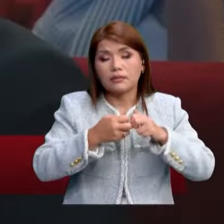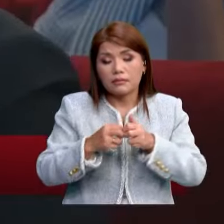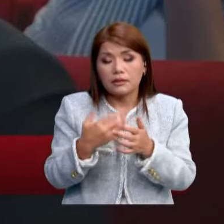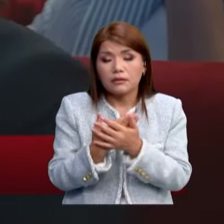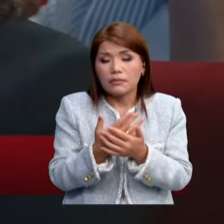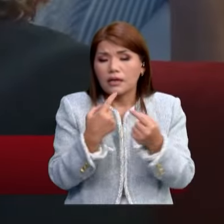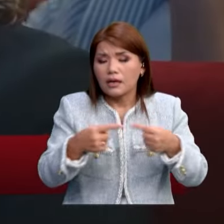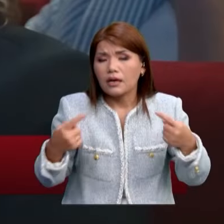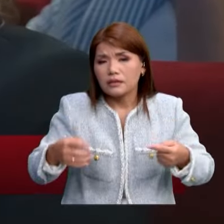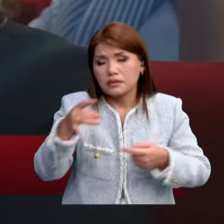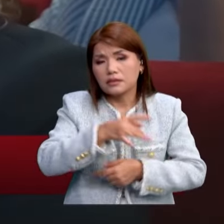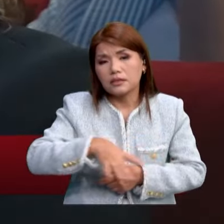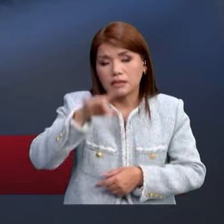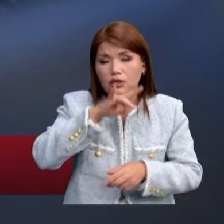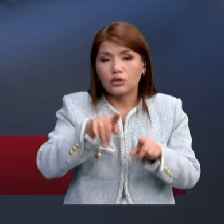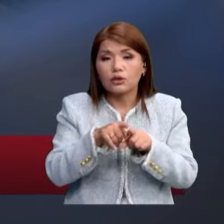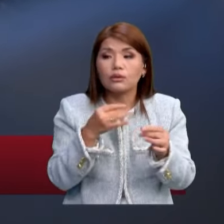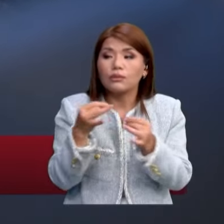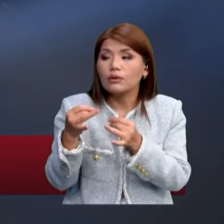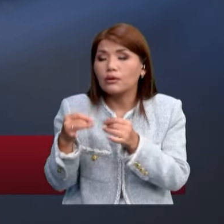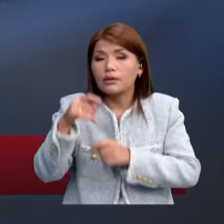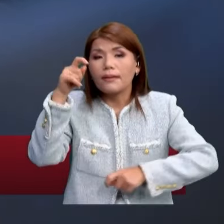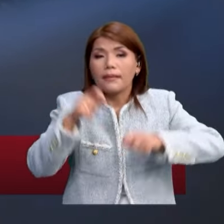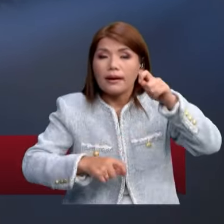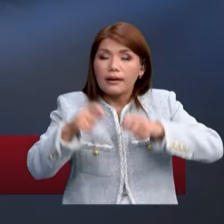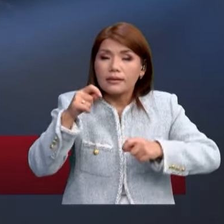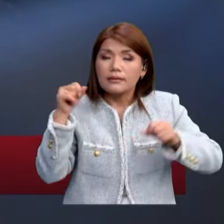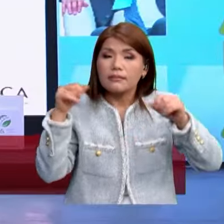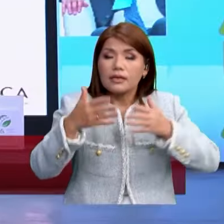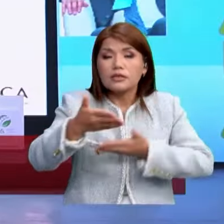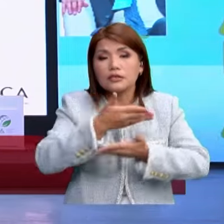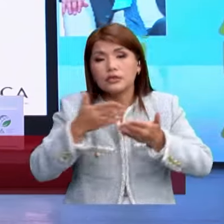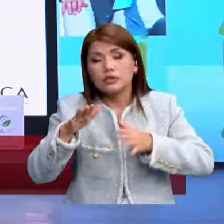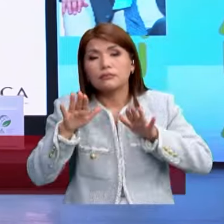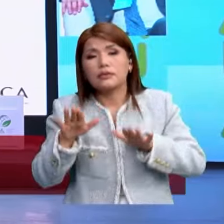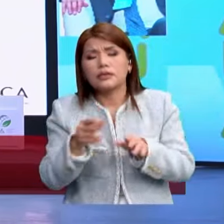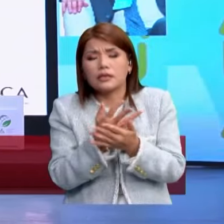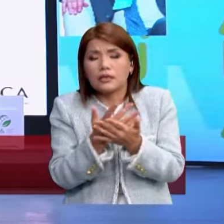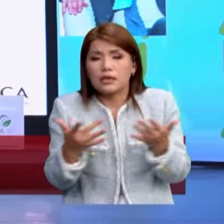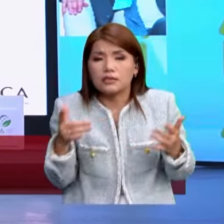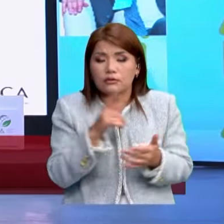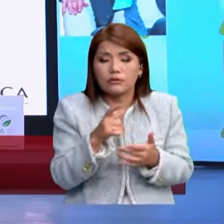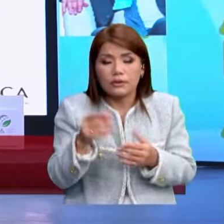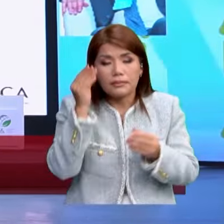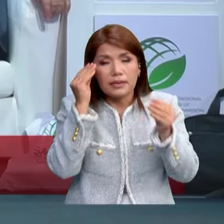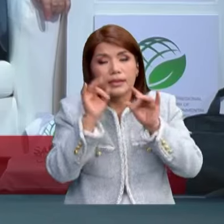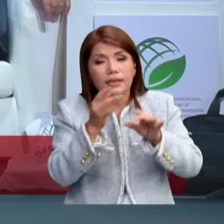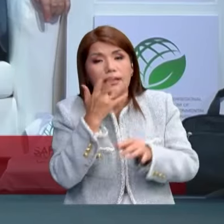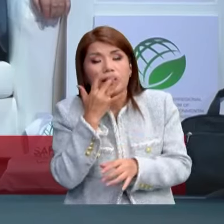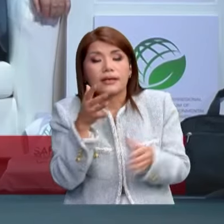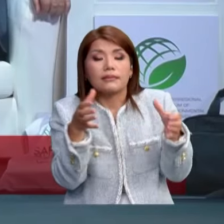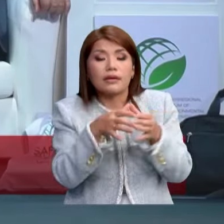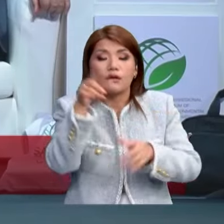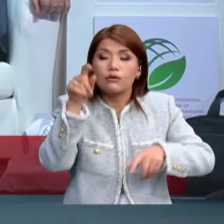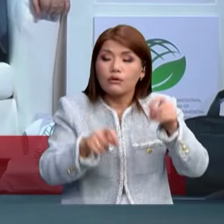казахстанцев в разных уголках страны. Поговорить о них на форуме собрались эксперты, представители власти и промышленных предприятий, иностранная делегация